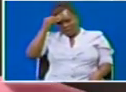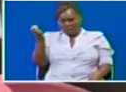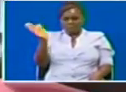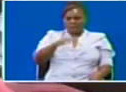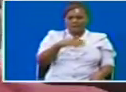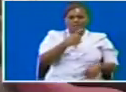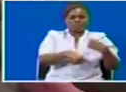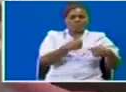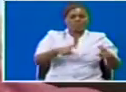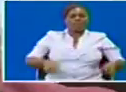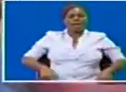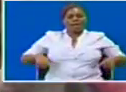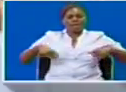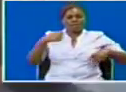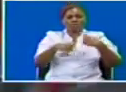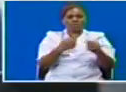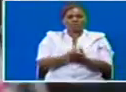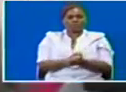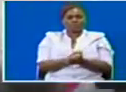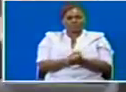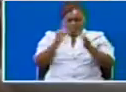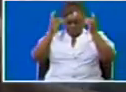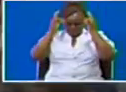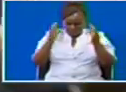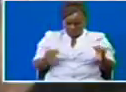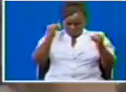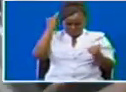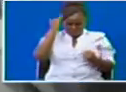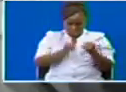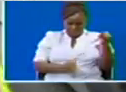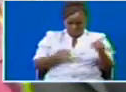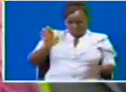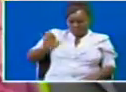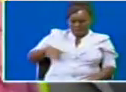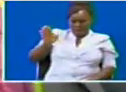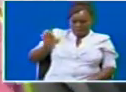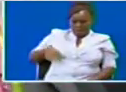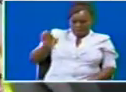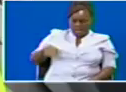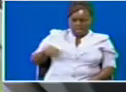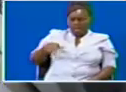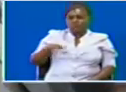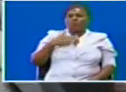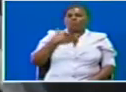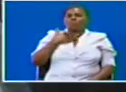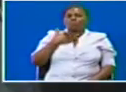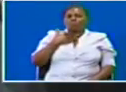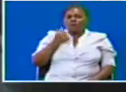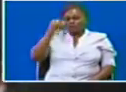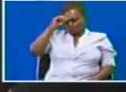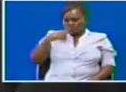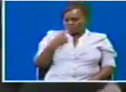ya kimaisha itazamiwe. Ndio. Yeah. Labda niweze kuchukua kauli ya mwisho kutoka kwa labda mama hapa ambaye anataka pia kutoa maoni